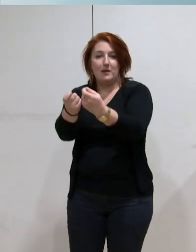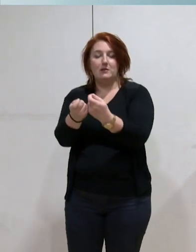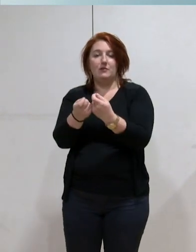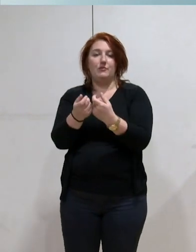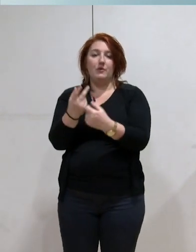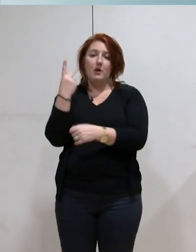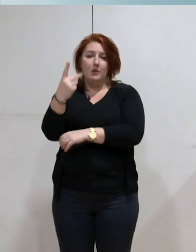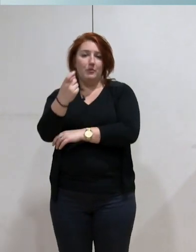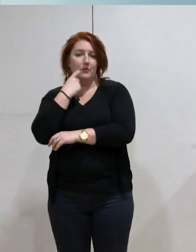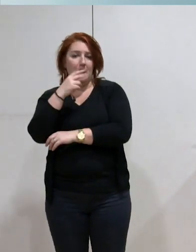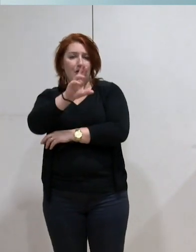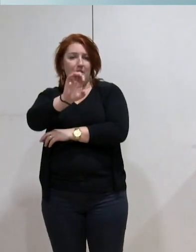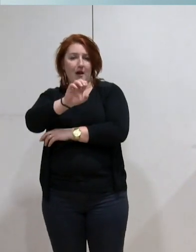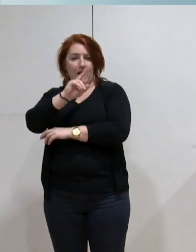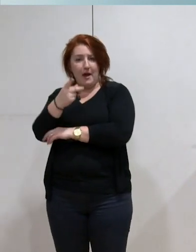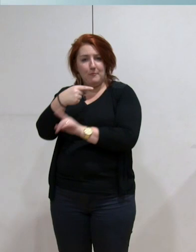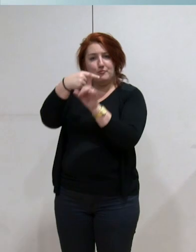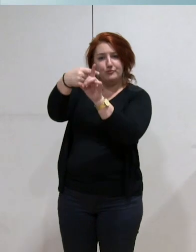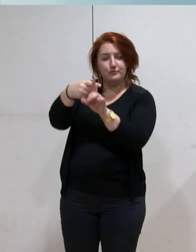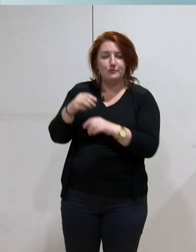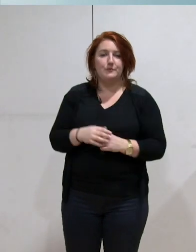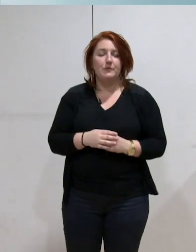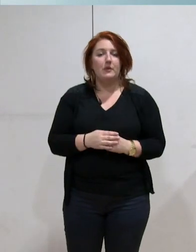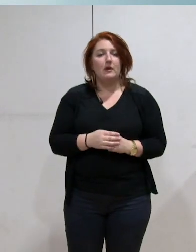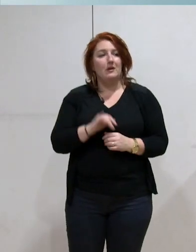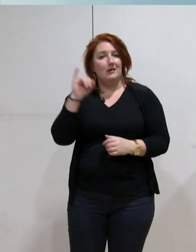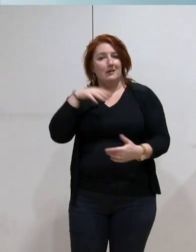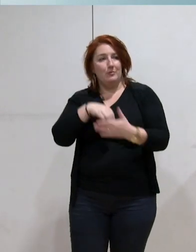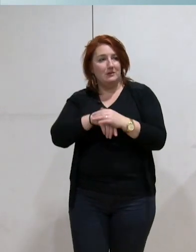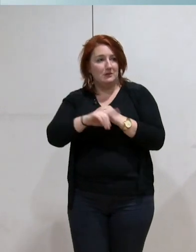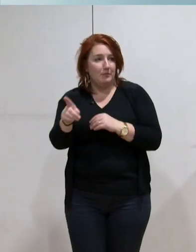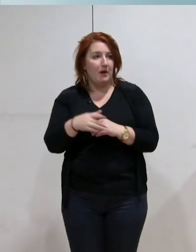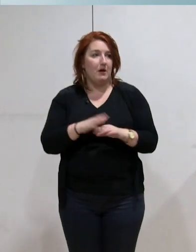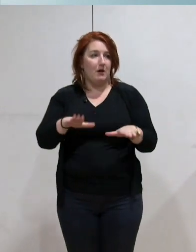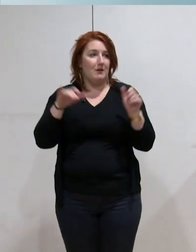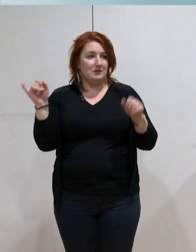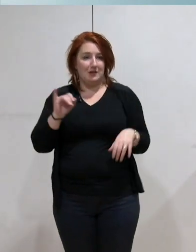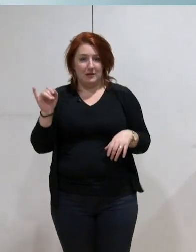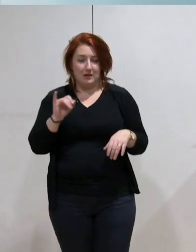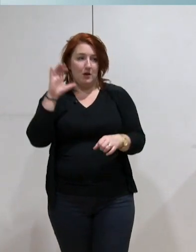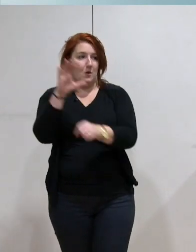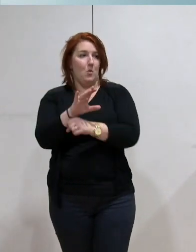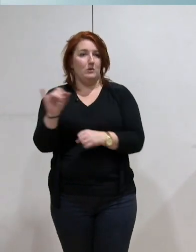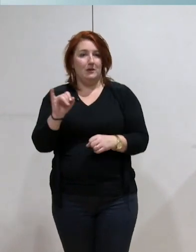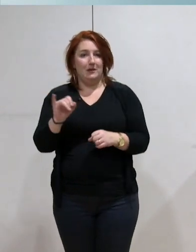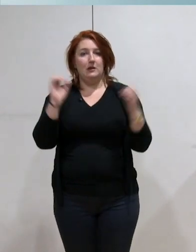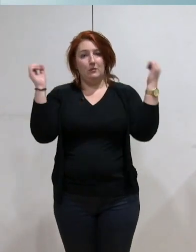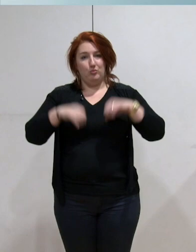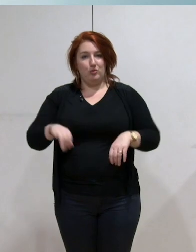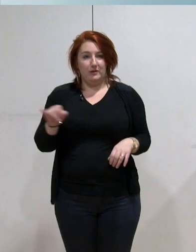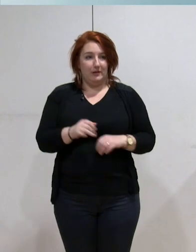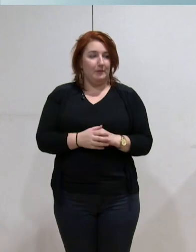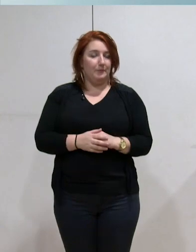prioritaire renforcé le REP plus qui ne prend pas part au vote qui s'abstient qui vote contre qui vote